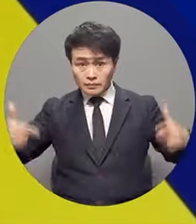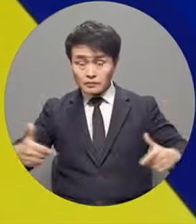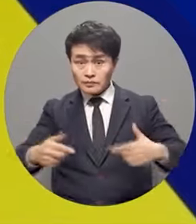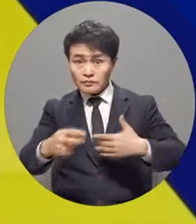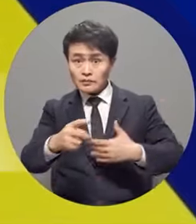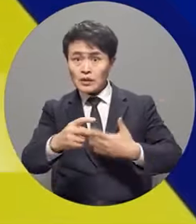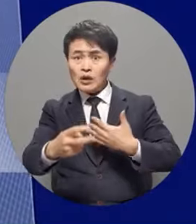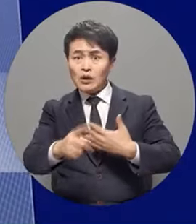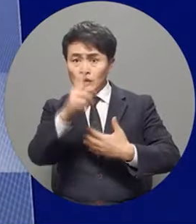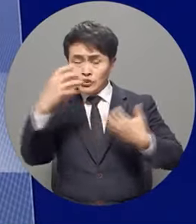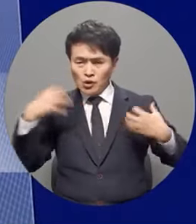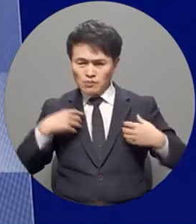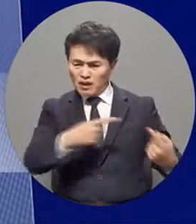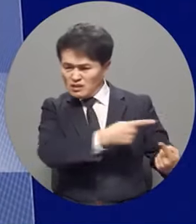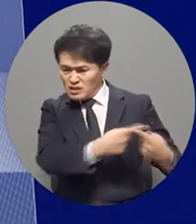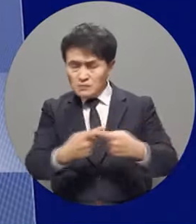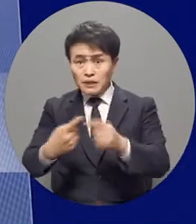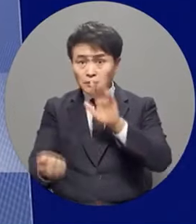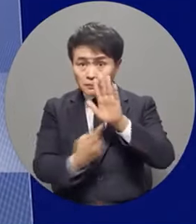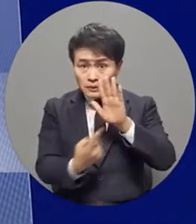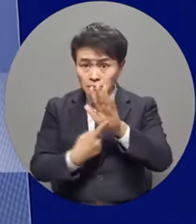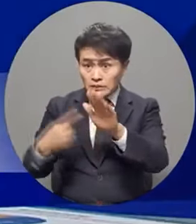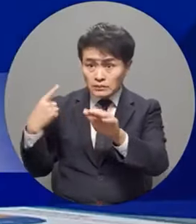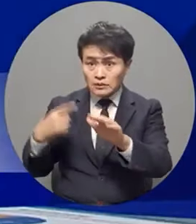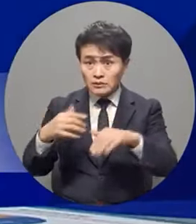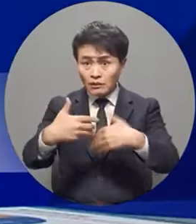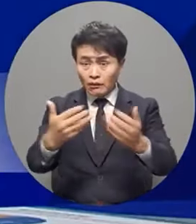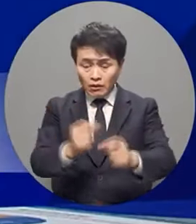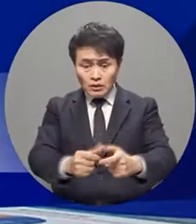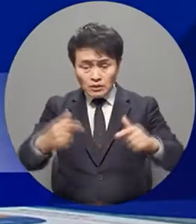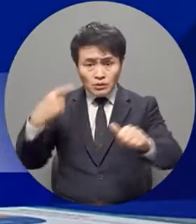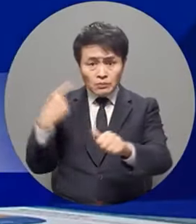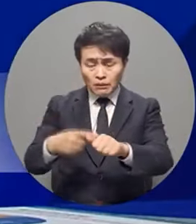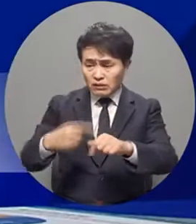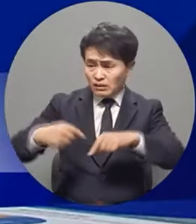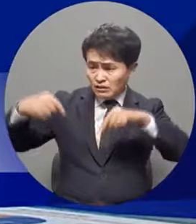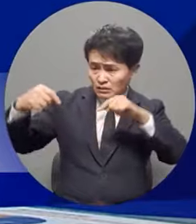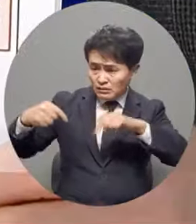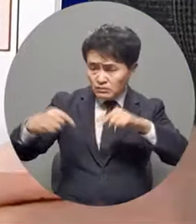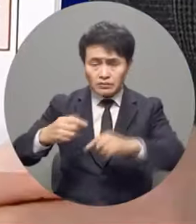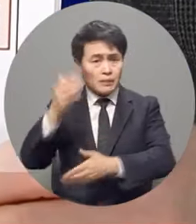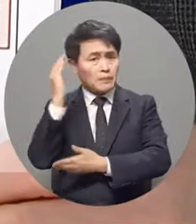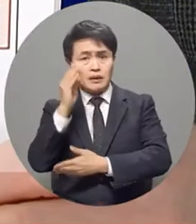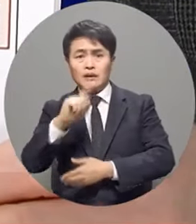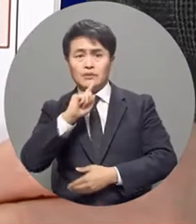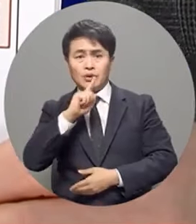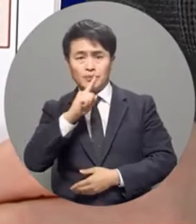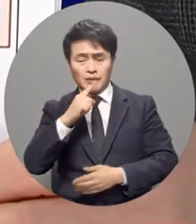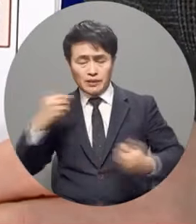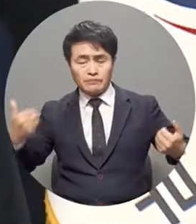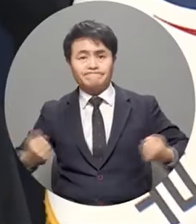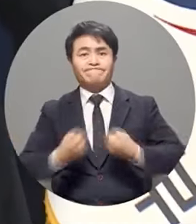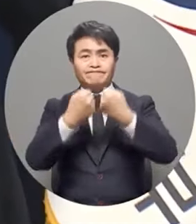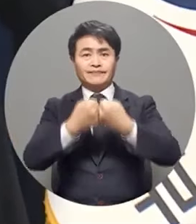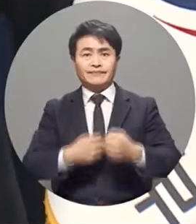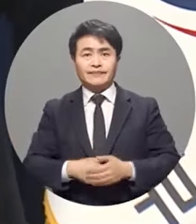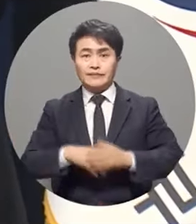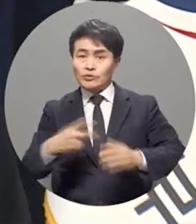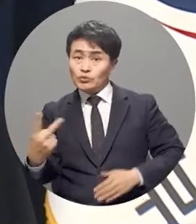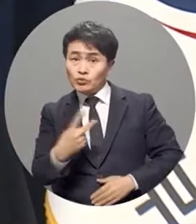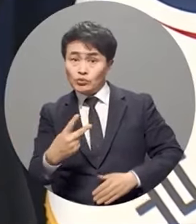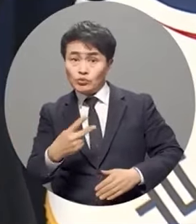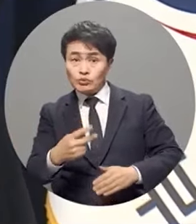정부의 일방적인 발표였다는 비난과 증원폭을 놓고 흥정하듯 이야기할 수 없다는 반론이 부딪혔습니다.